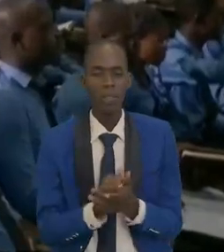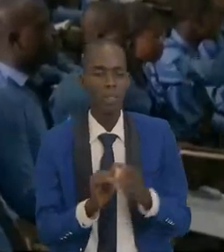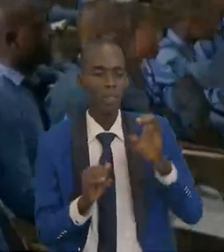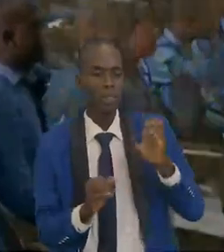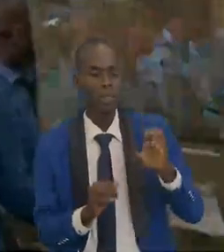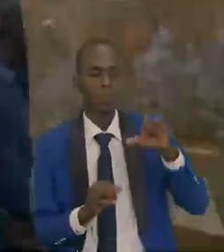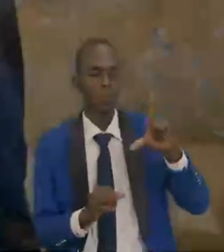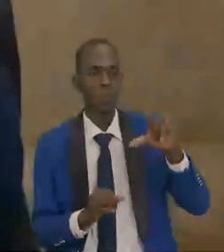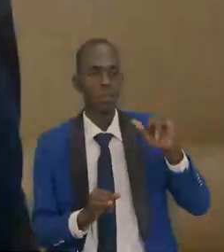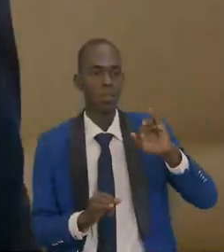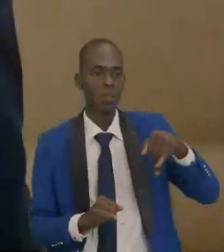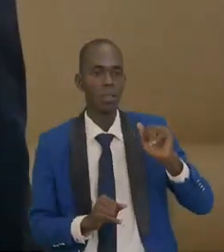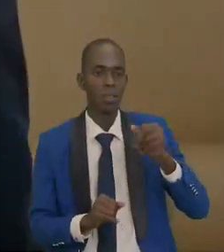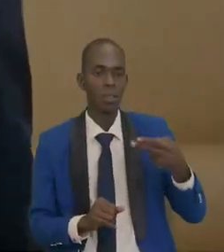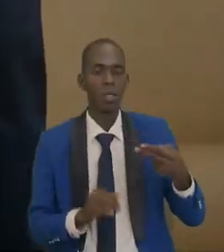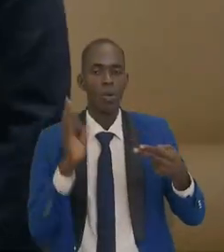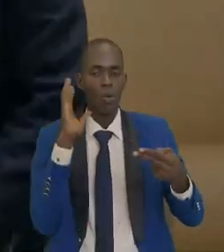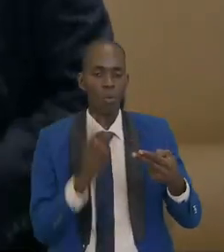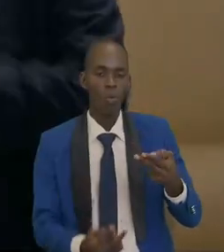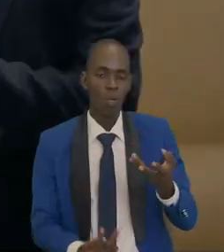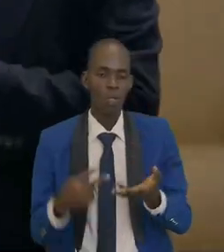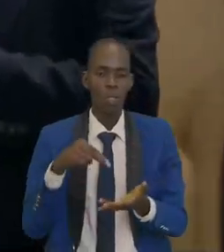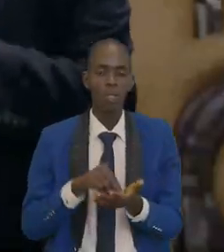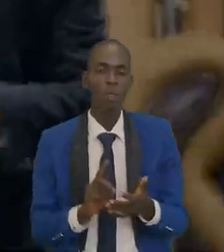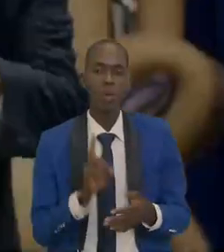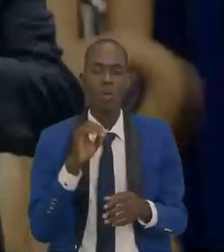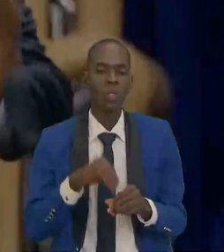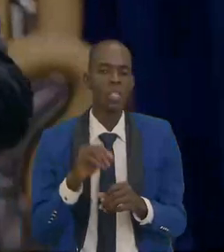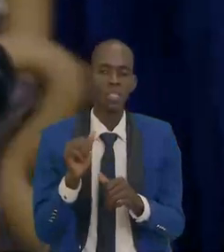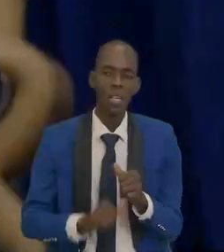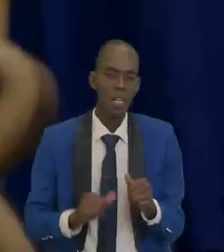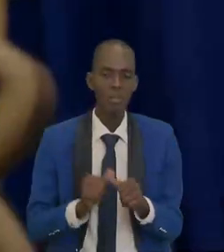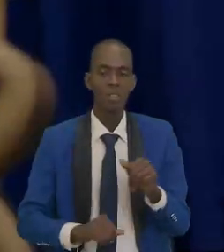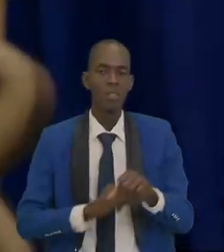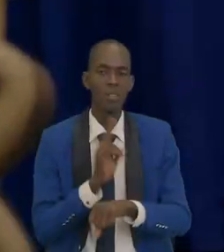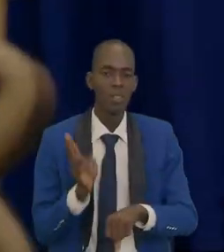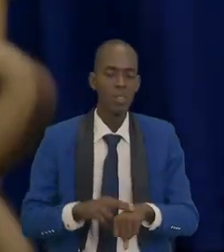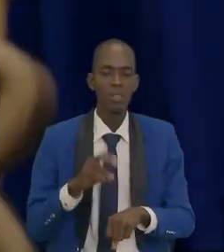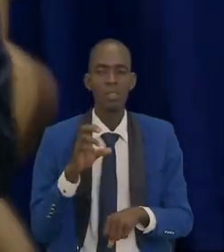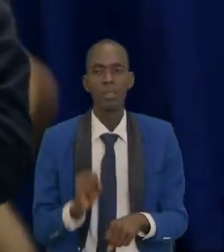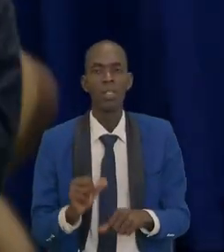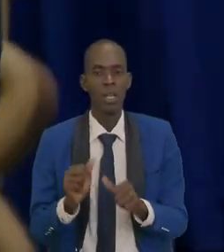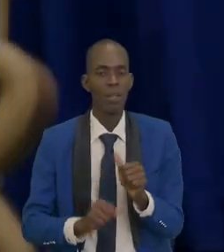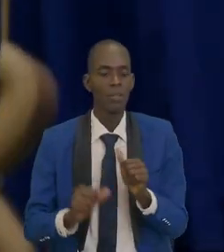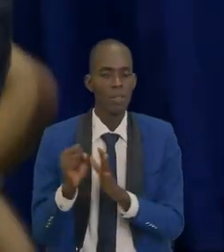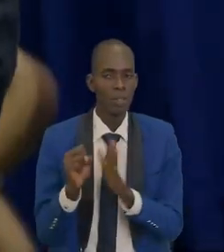un temps où Élie se levait dans chaque nation, dans chaque état, dans